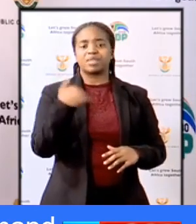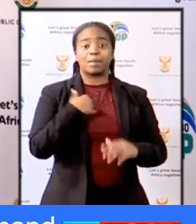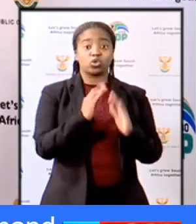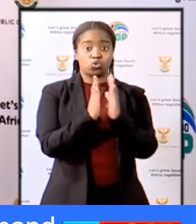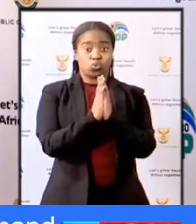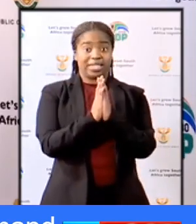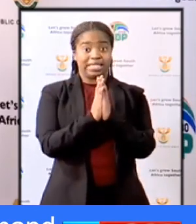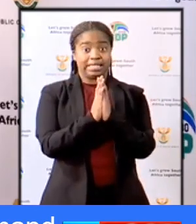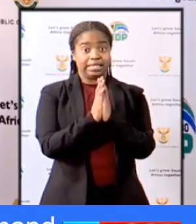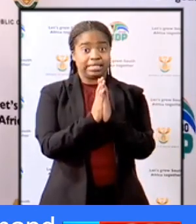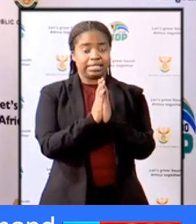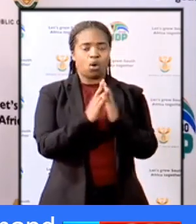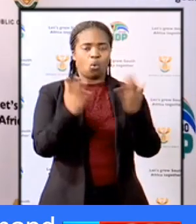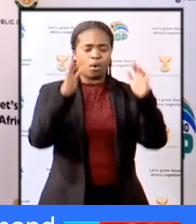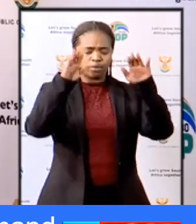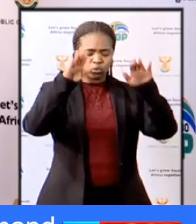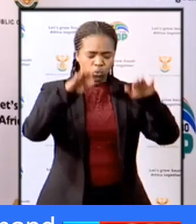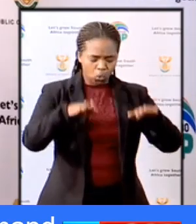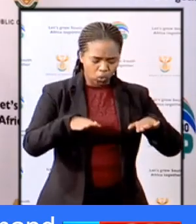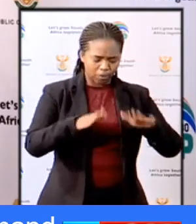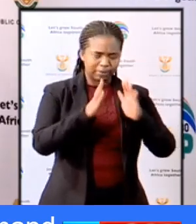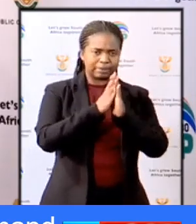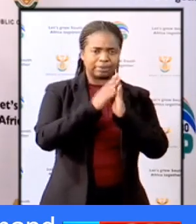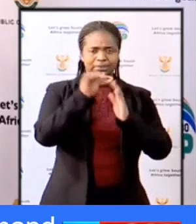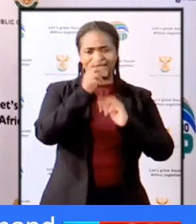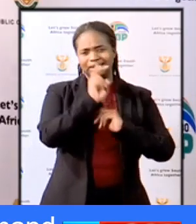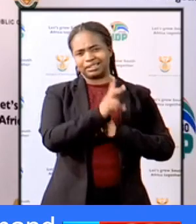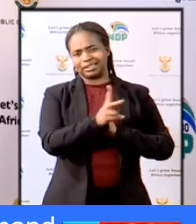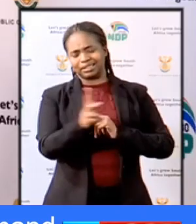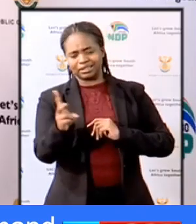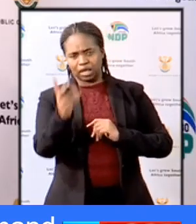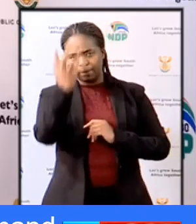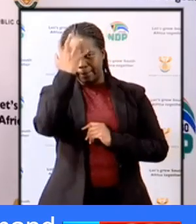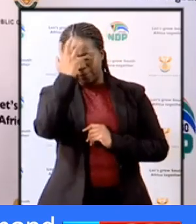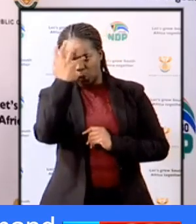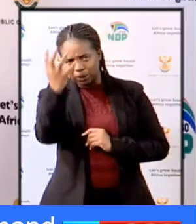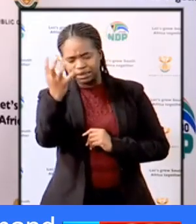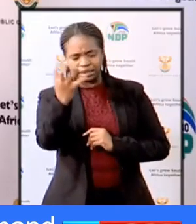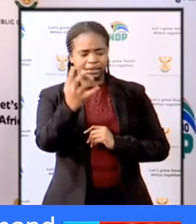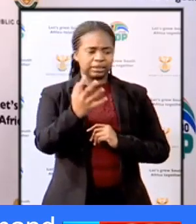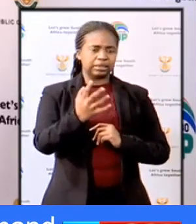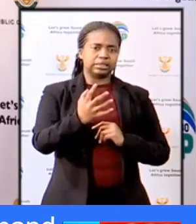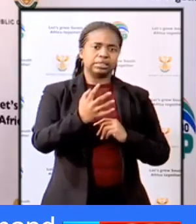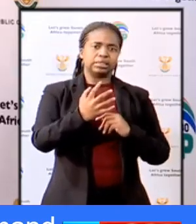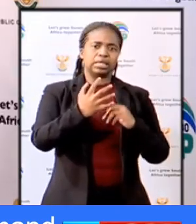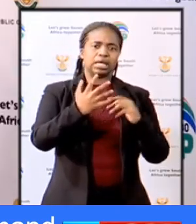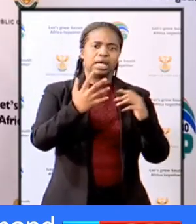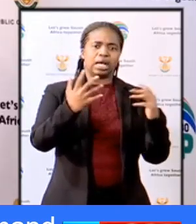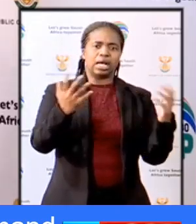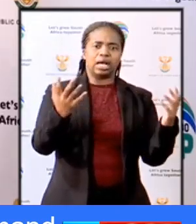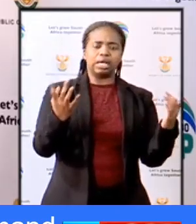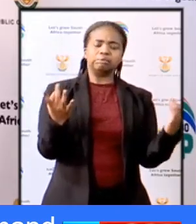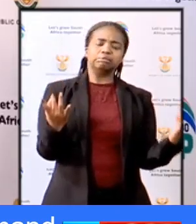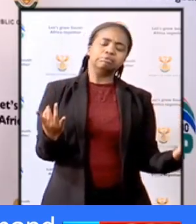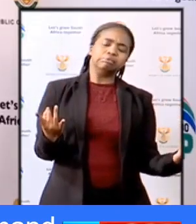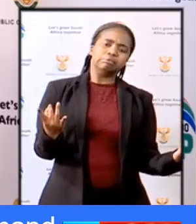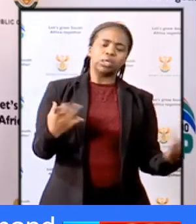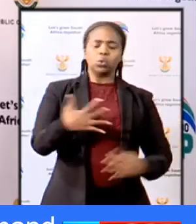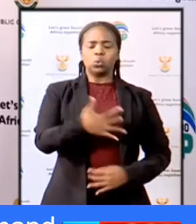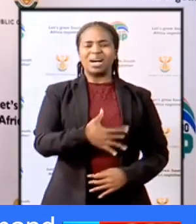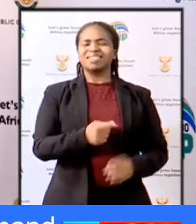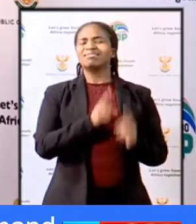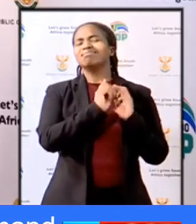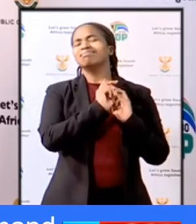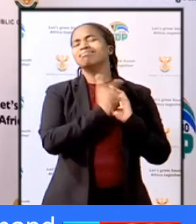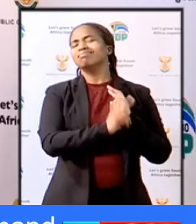zokukhonza noma ngaba amasonto noma ngaba amamoski noma ngabe amasinagogue noma ngabe yini